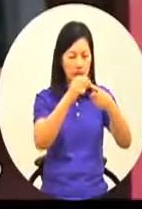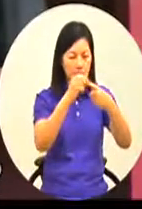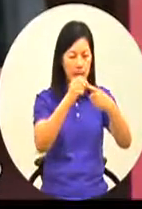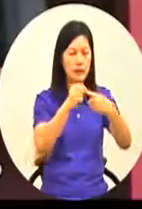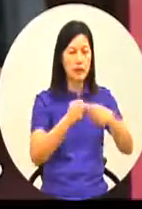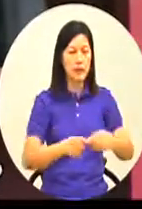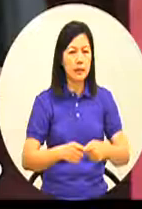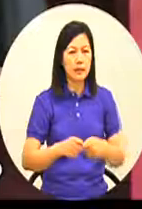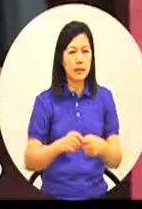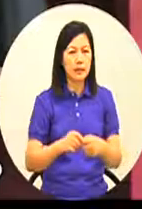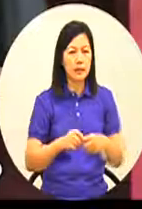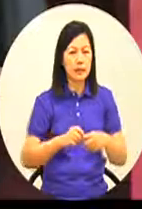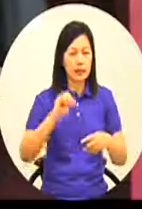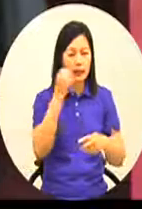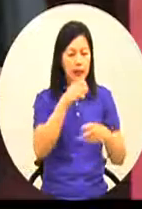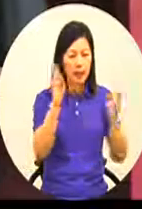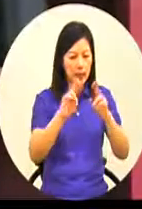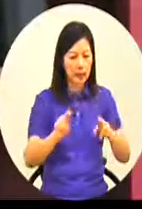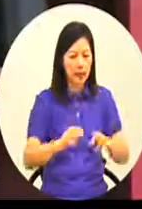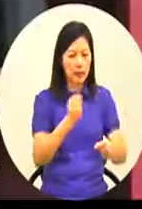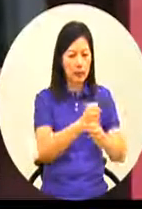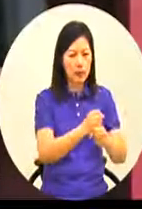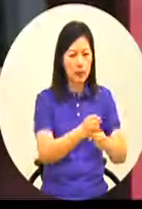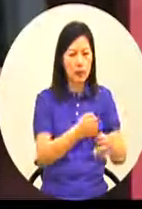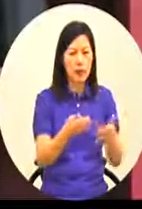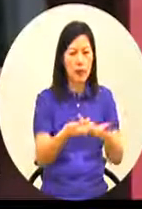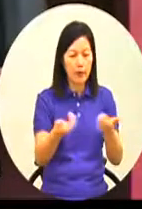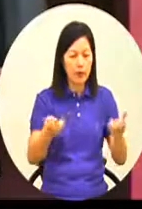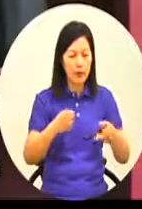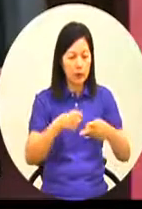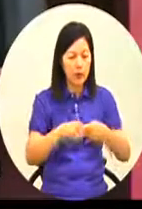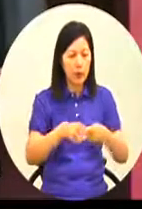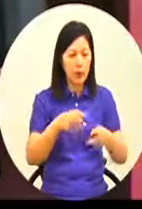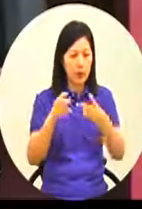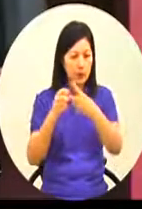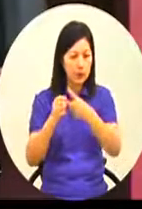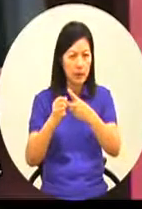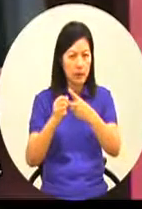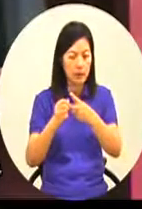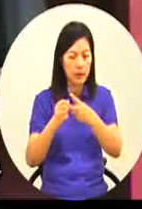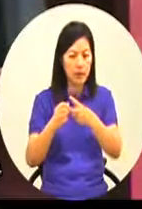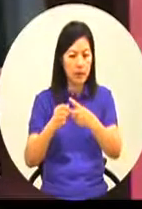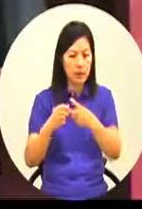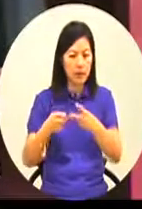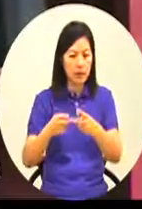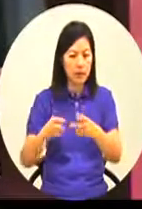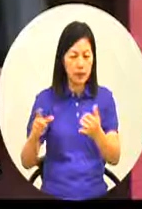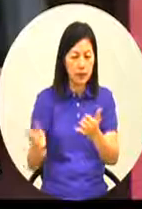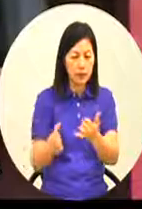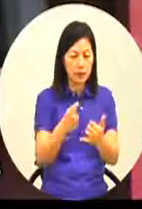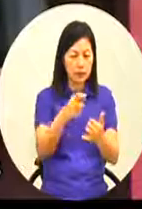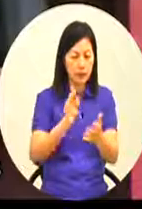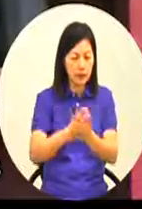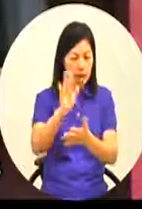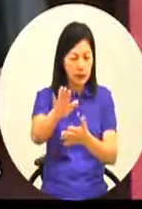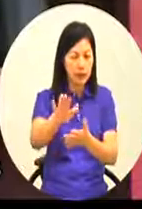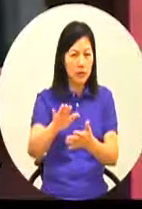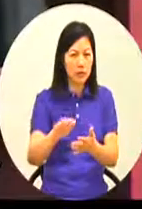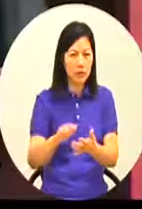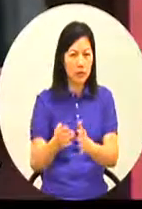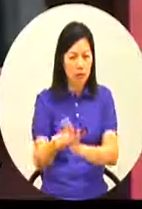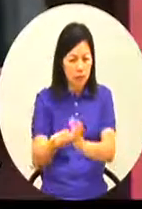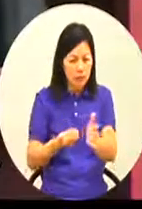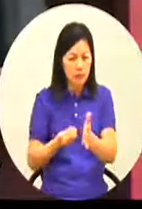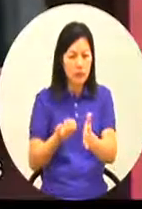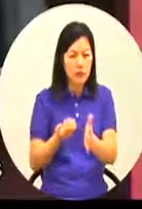跟台电的合作跟分工，那第二个呢，就是我们在汛期前后的一些事前的准